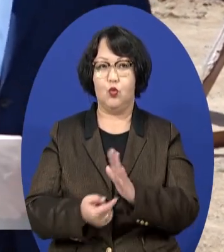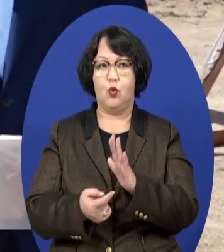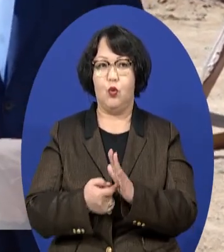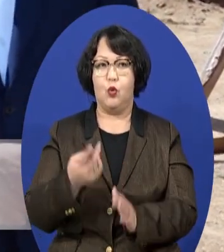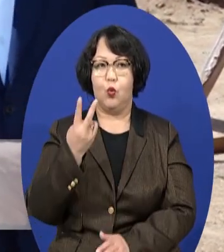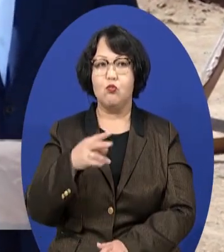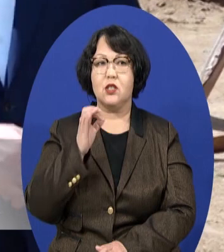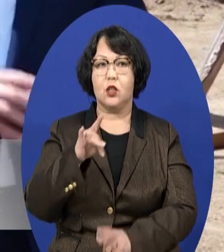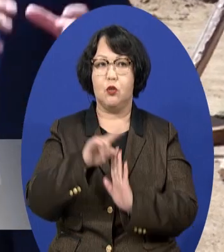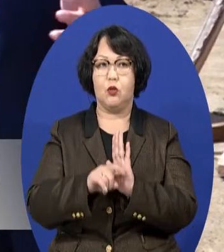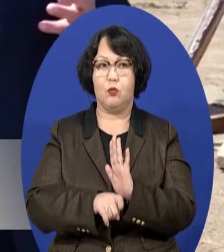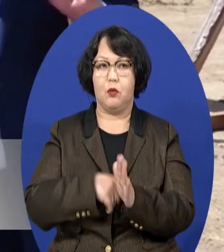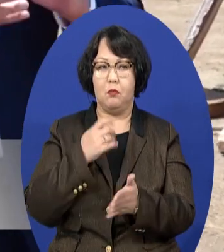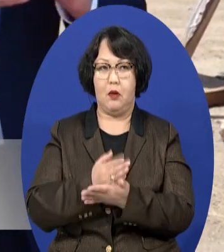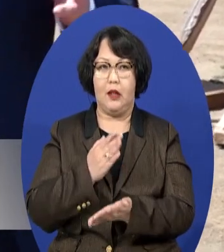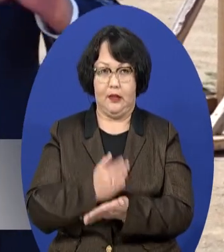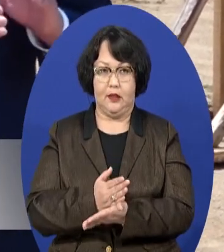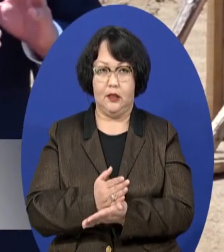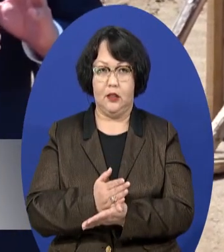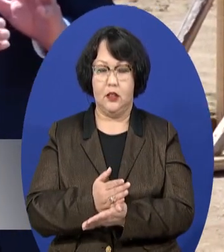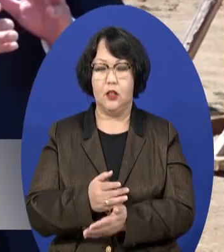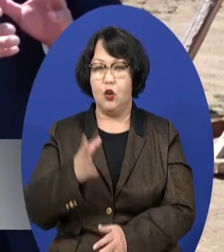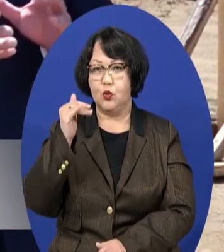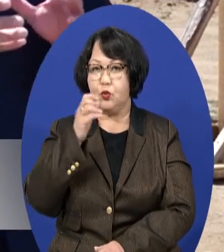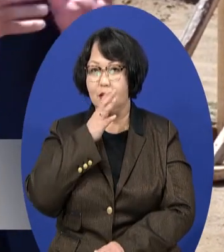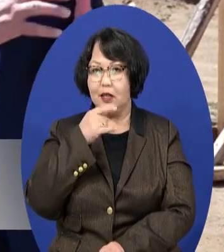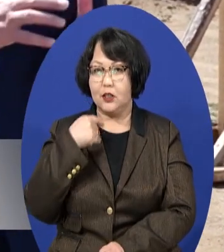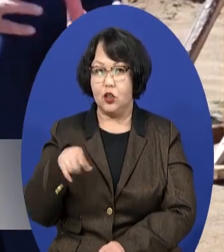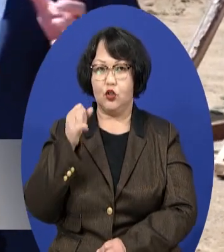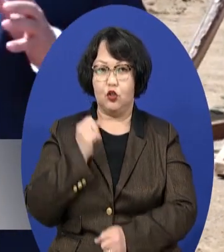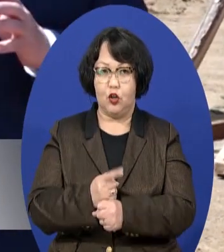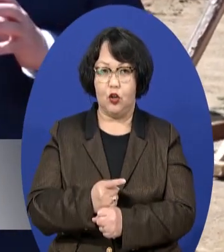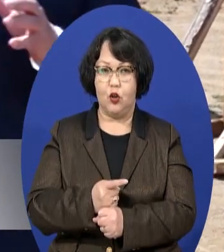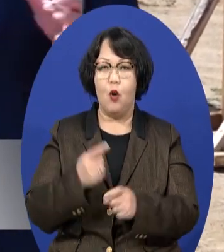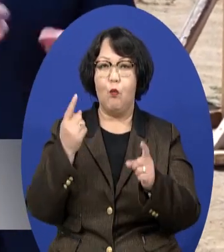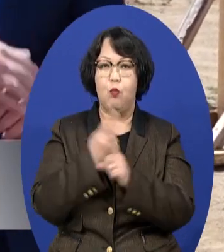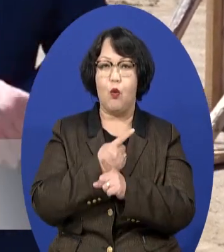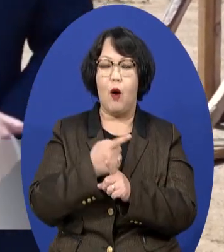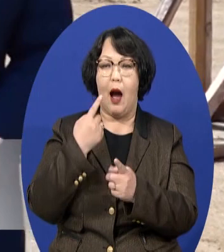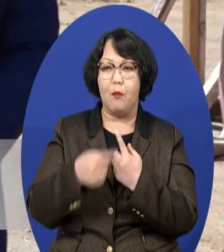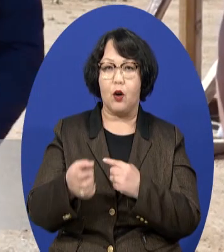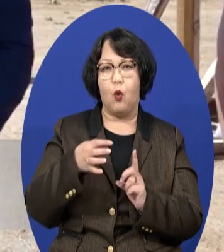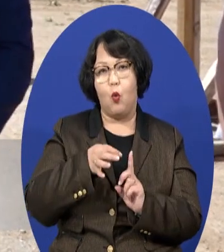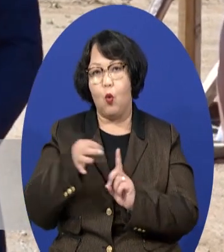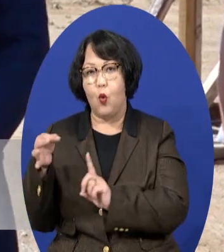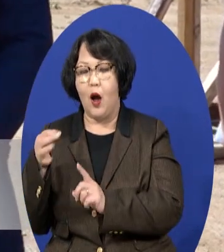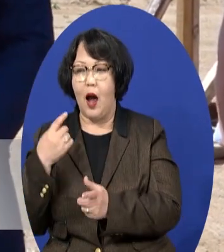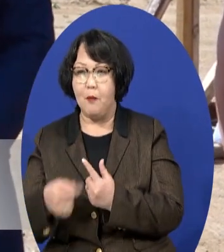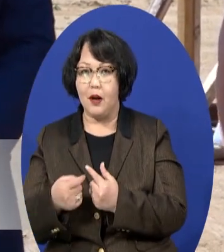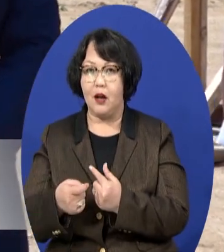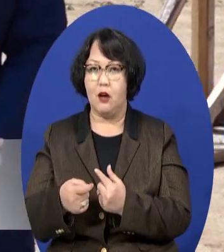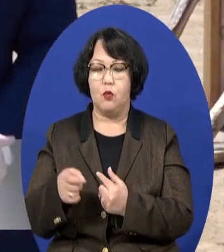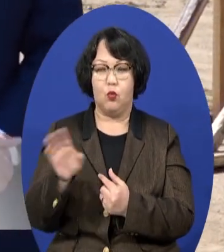байхгүй. Яг нөгөө шилжилтийн нас буюу буруу зүйл татагддаг эн одоо нөхцөл байдал дээр